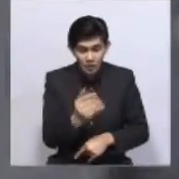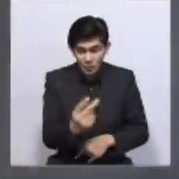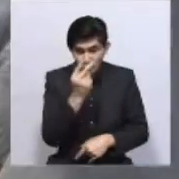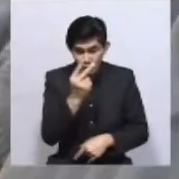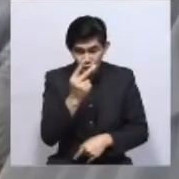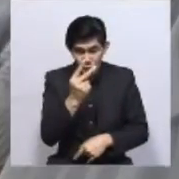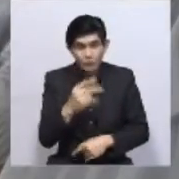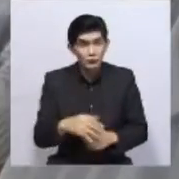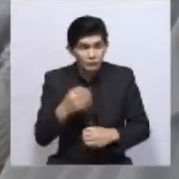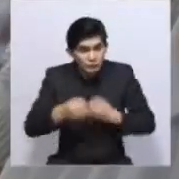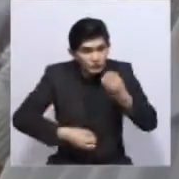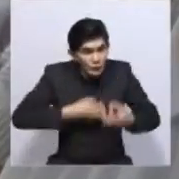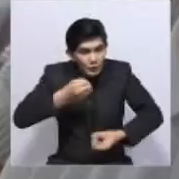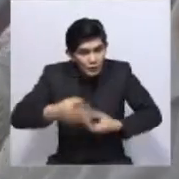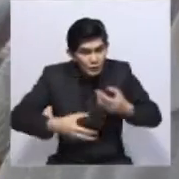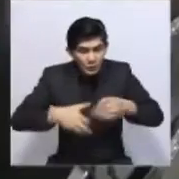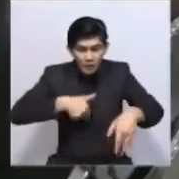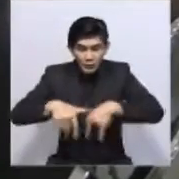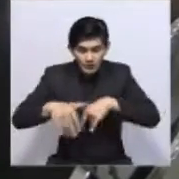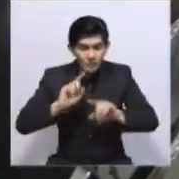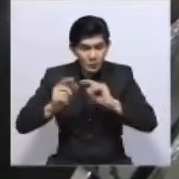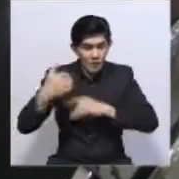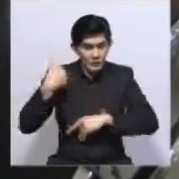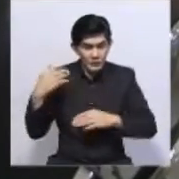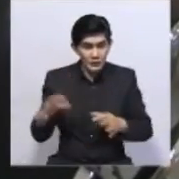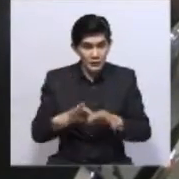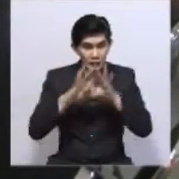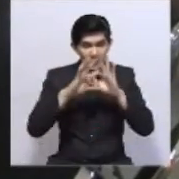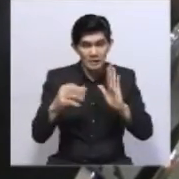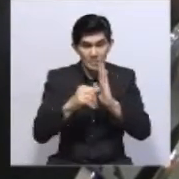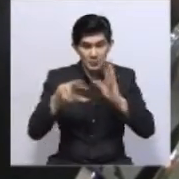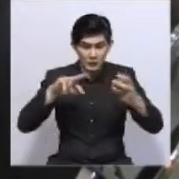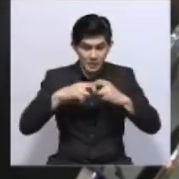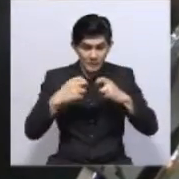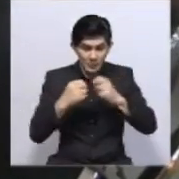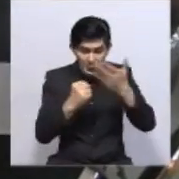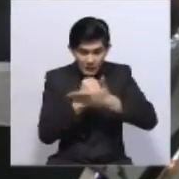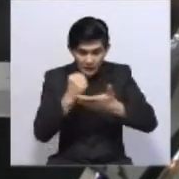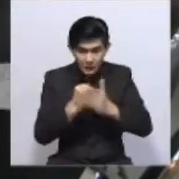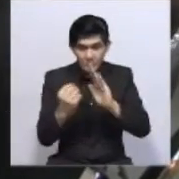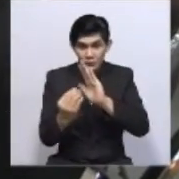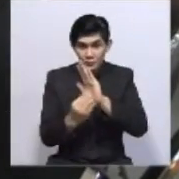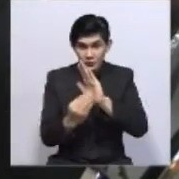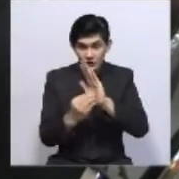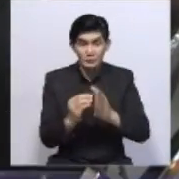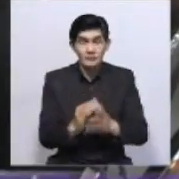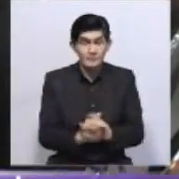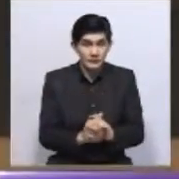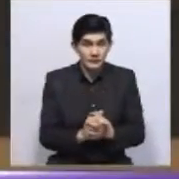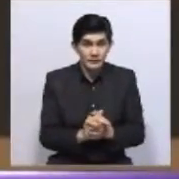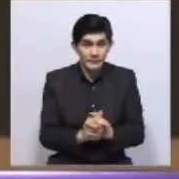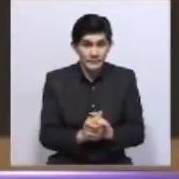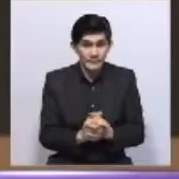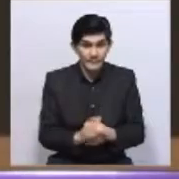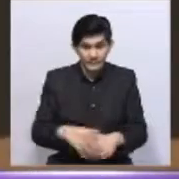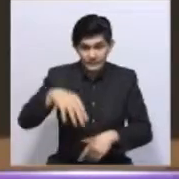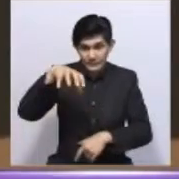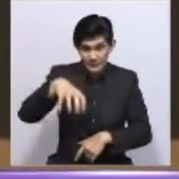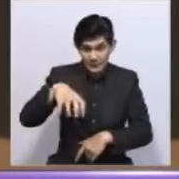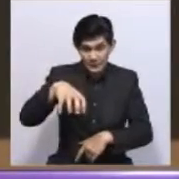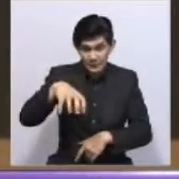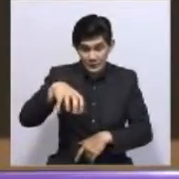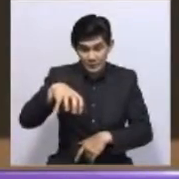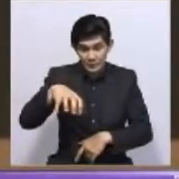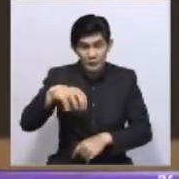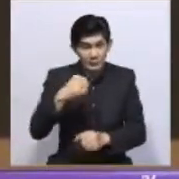ที่เพื่อรับฟังการแสดงความคิดเห็นของประชาชนต่อการแก้ไขปัญหายาเสพติดในพื้นที่กรุงเทพมหานครที่บริเวณอาคาร